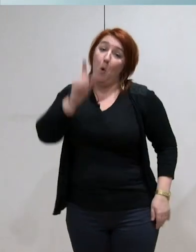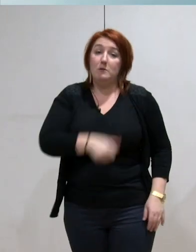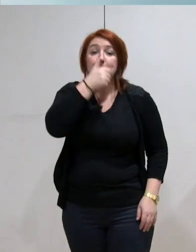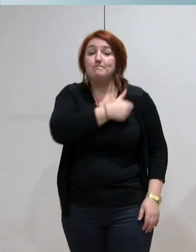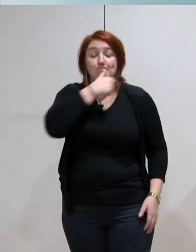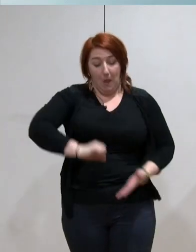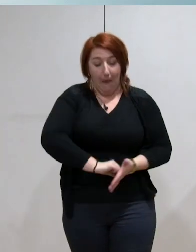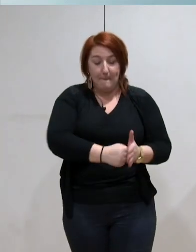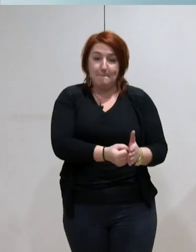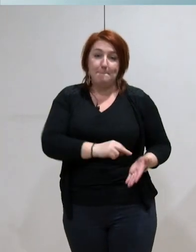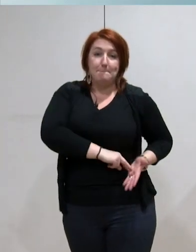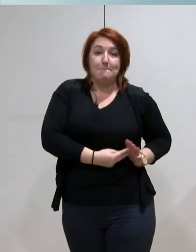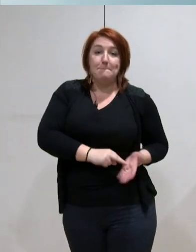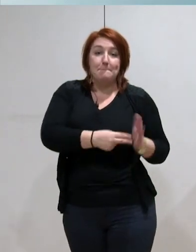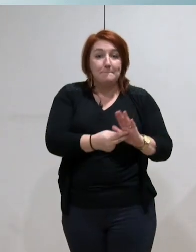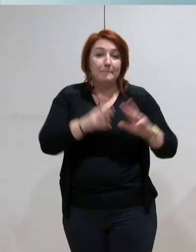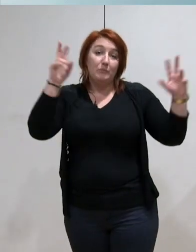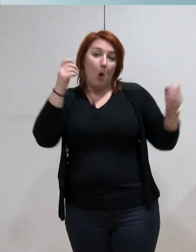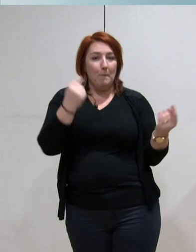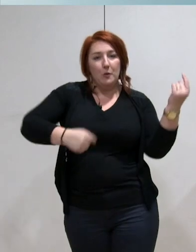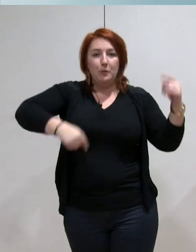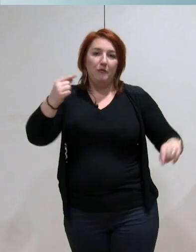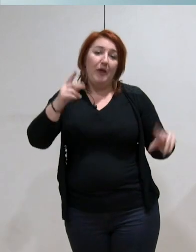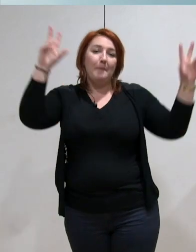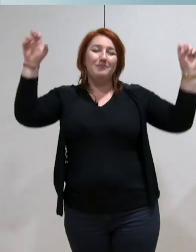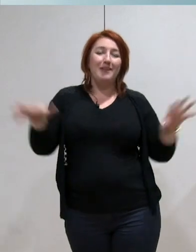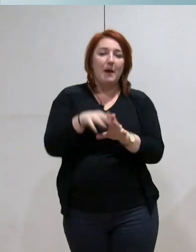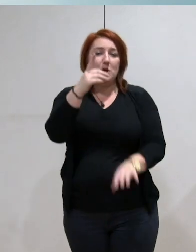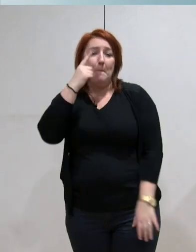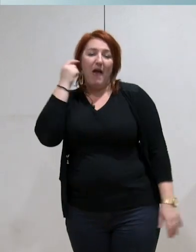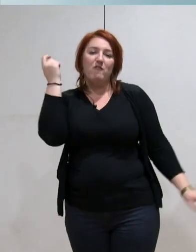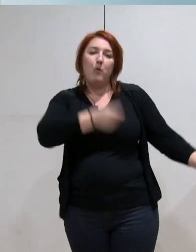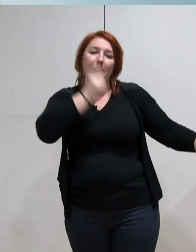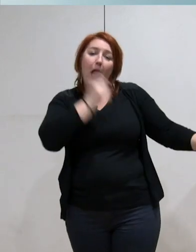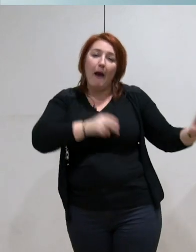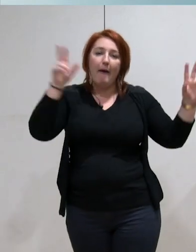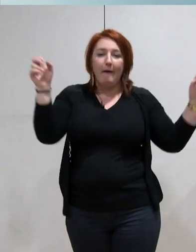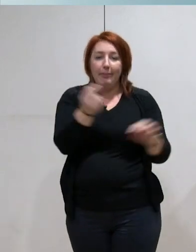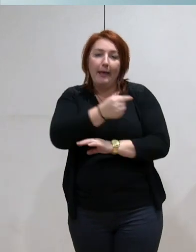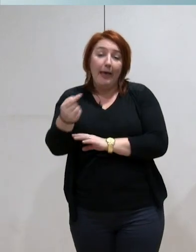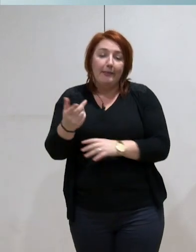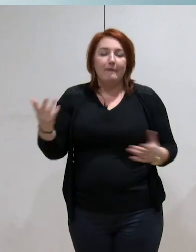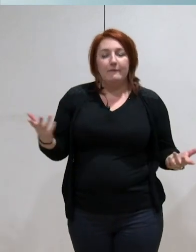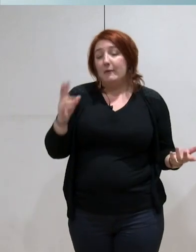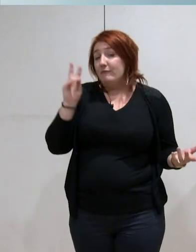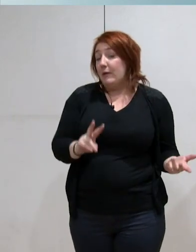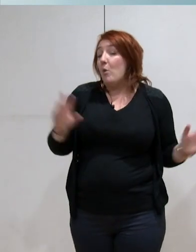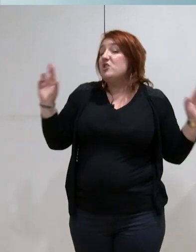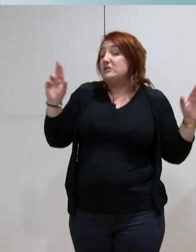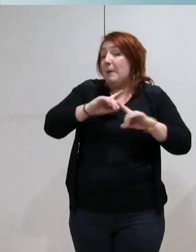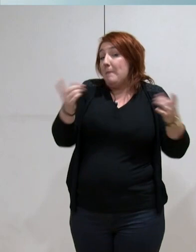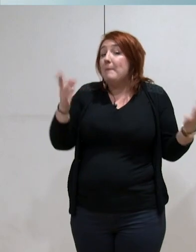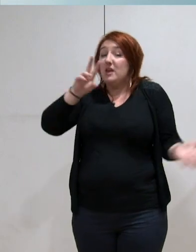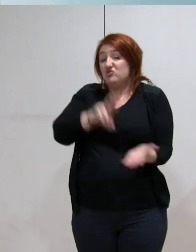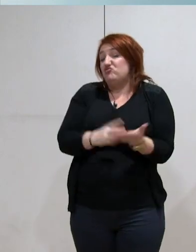se transformer un peu en peur Fouettard je le souhaite pas mais malheureusement c'est la réalité des chiffres vous nous indiquez dans votre